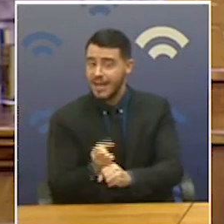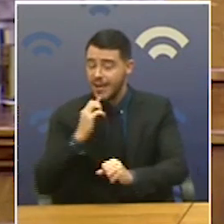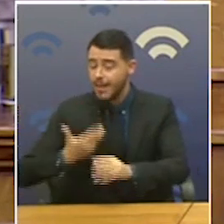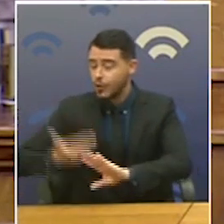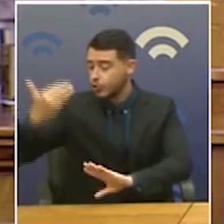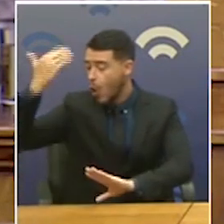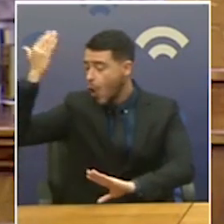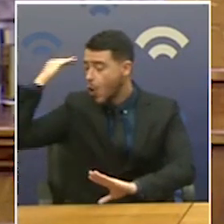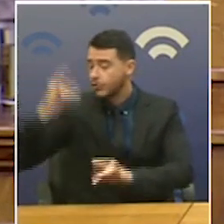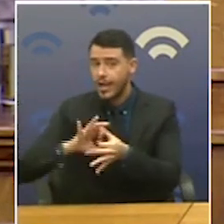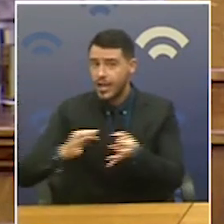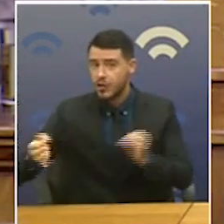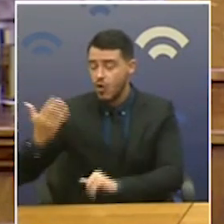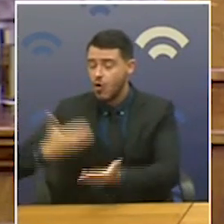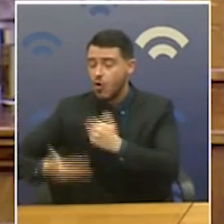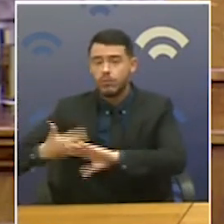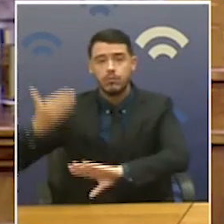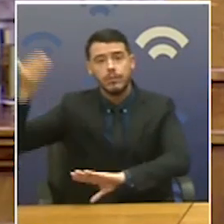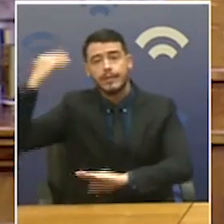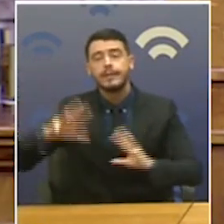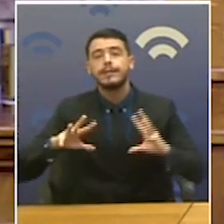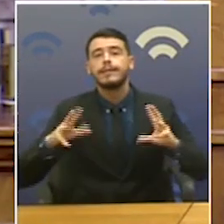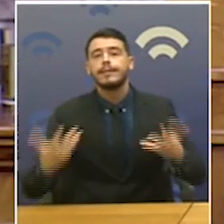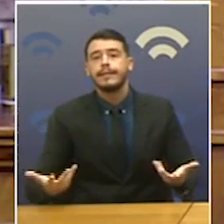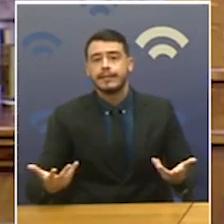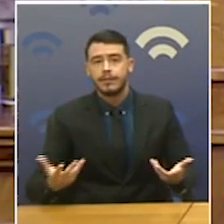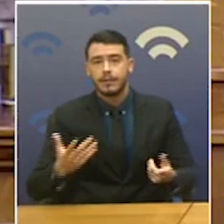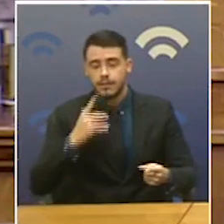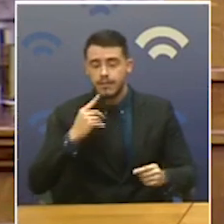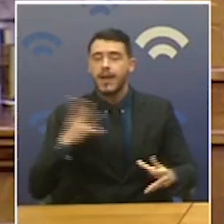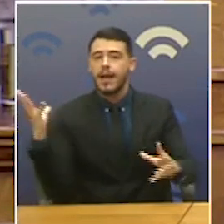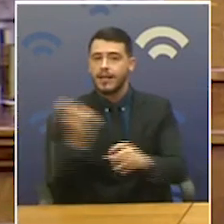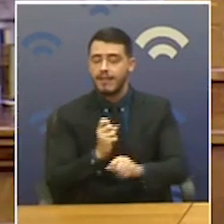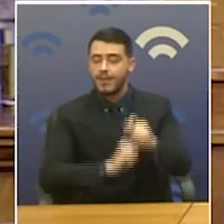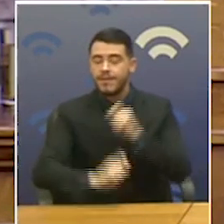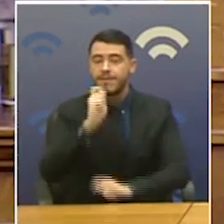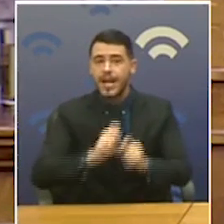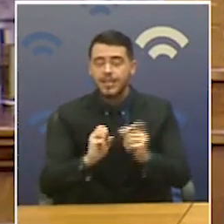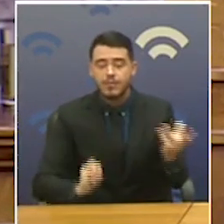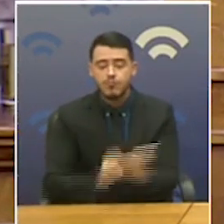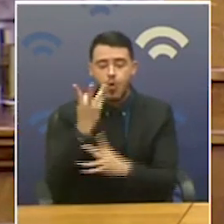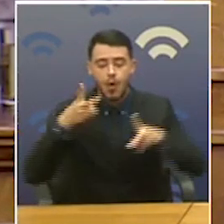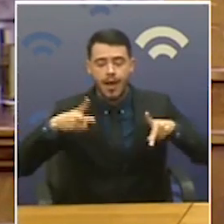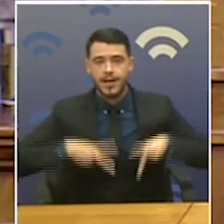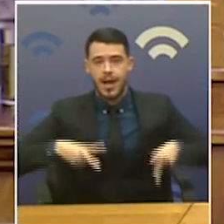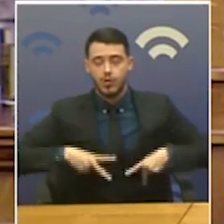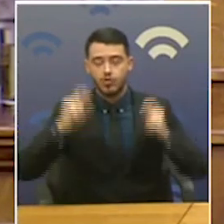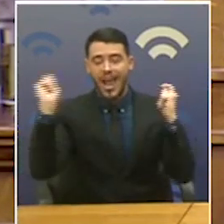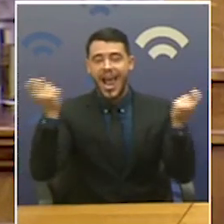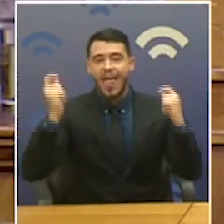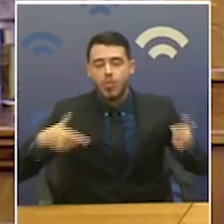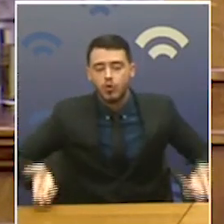ιστορία, είναι η ανέγερσης πεπτοκότος έθνος. Ο